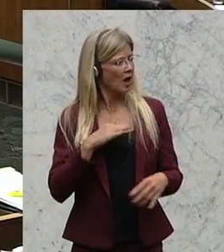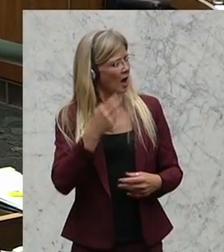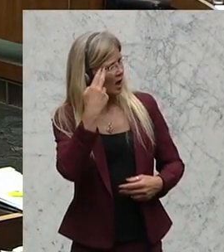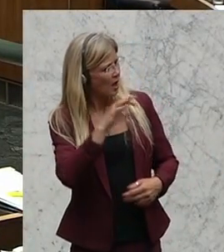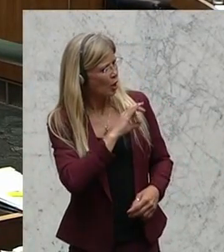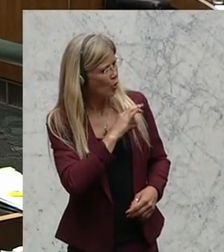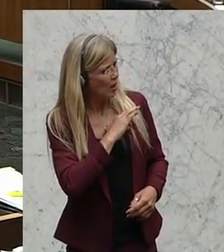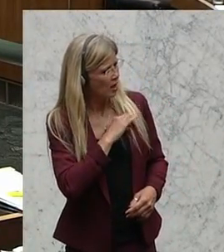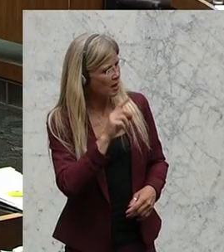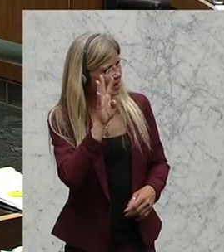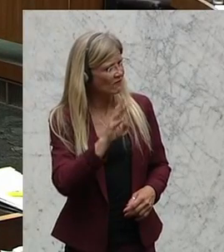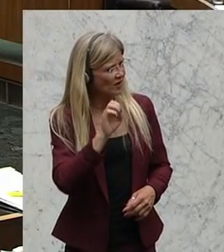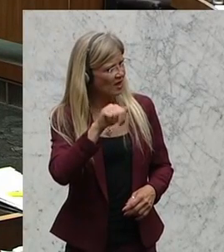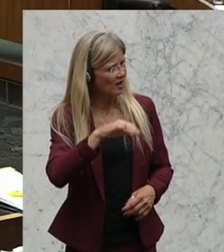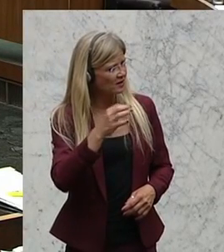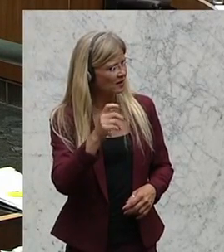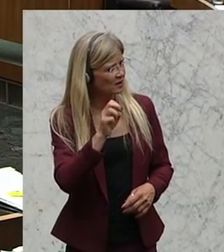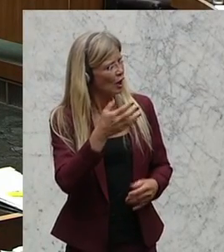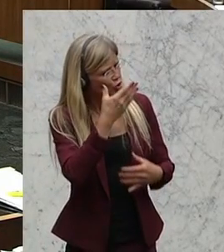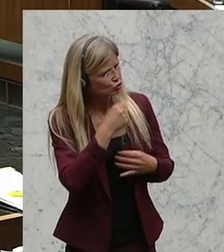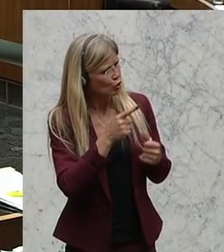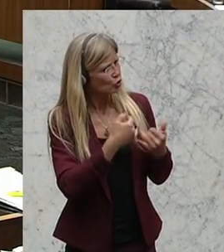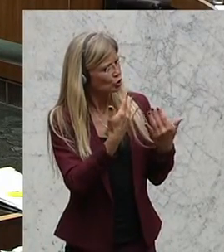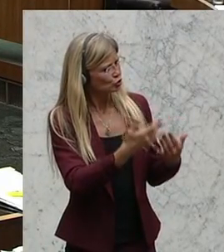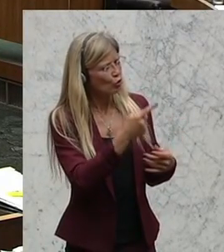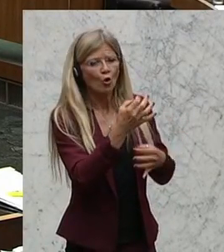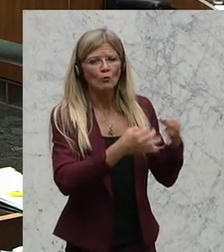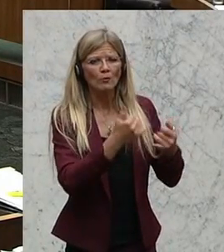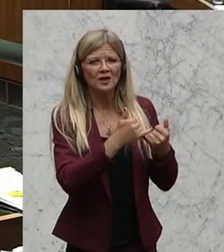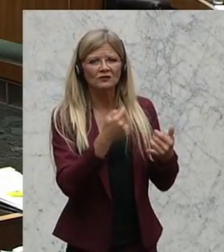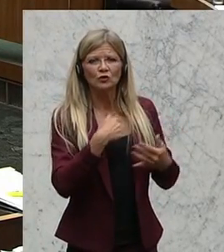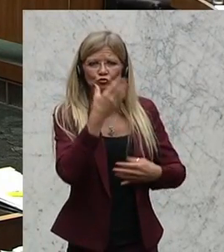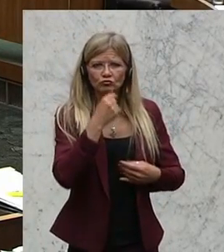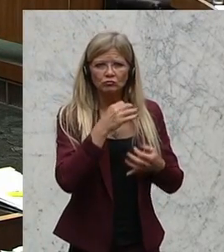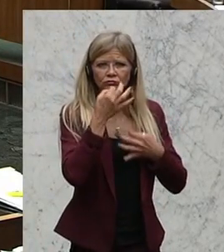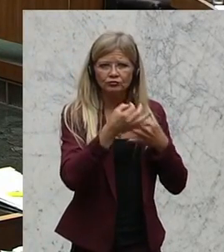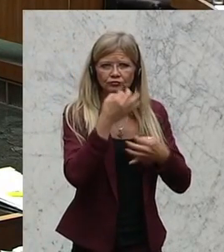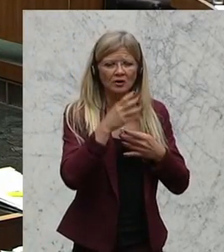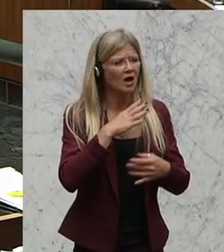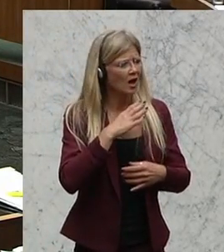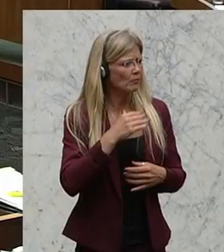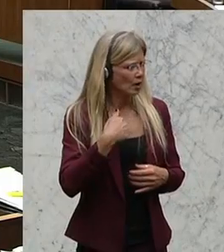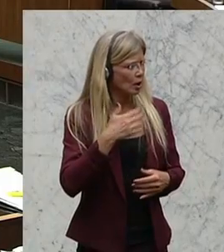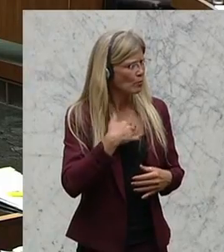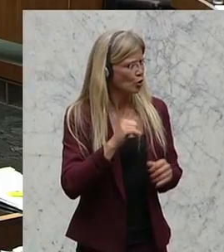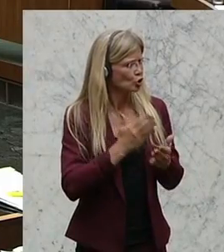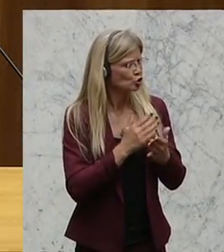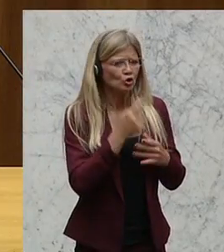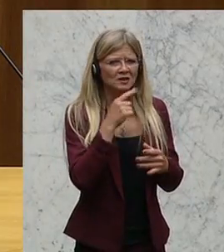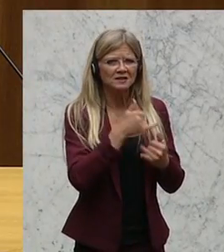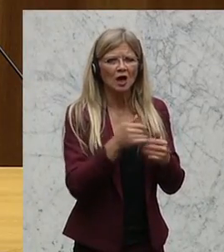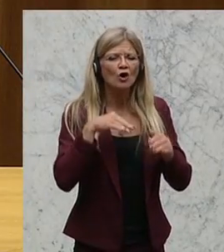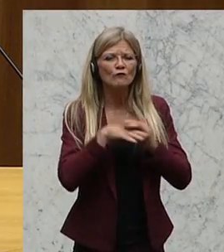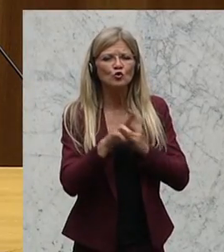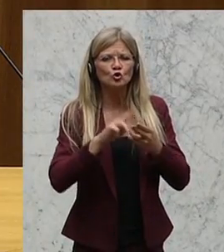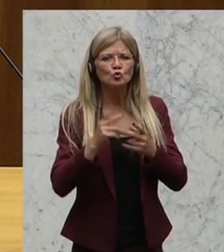Ihrer Regierung hier versuchen, aber ich muss schon eins klarstellen. Das ist nicht so, dass das vom Himmel gefallen ist, diese Flüchtlingskrise oder Zuwanderungskrise. Sie wissen,